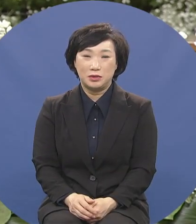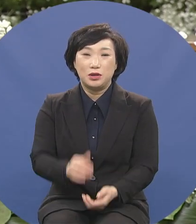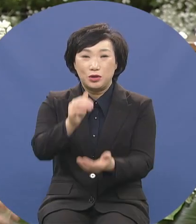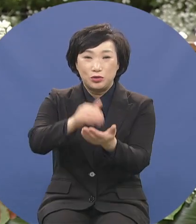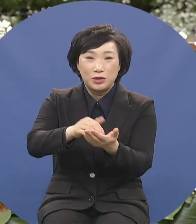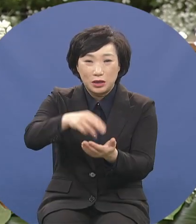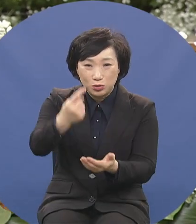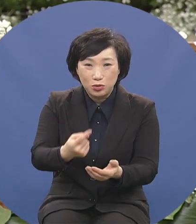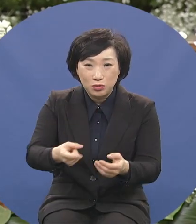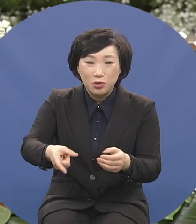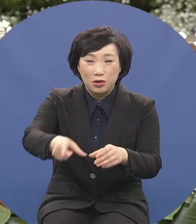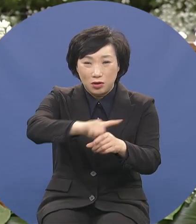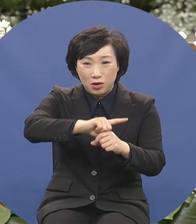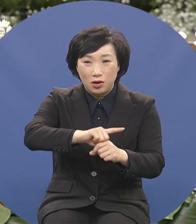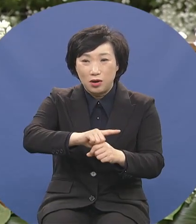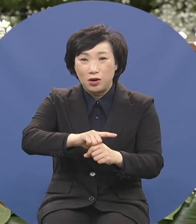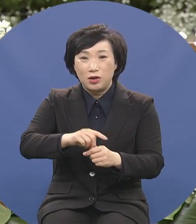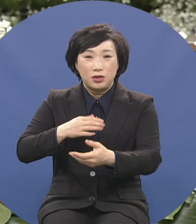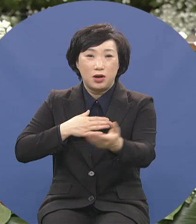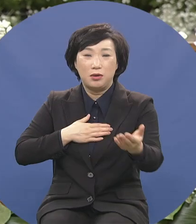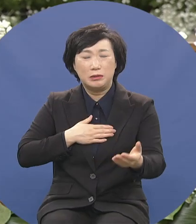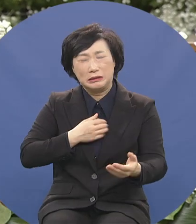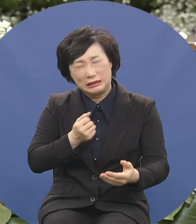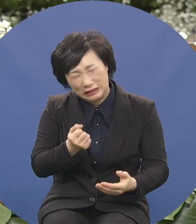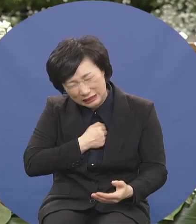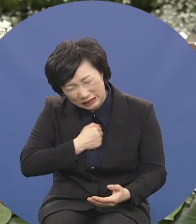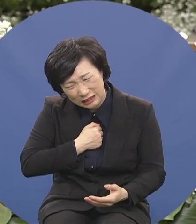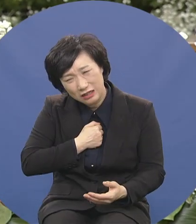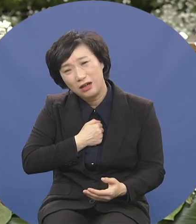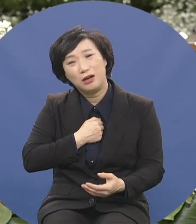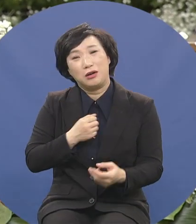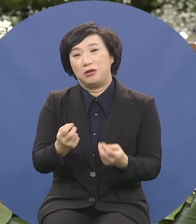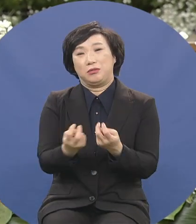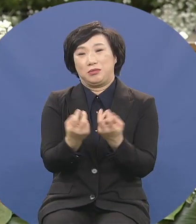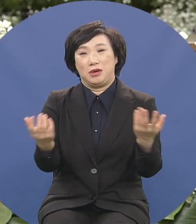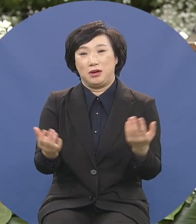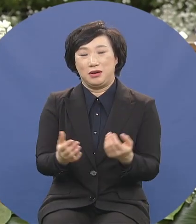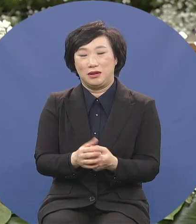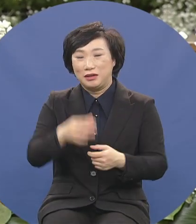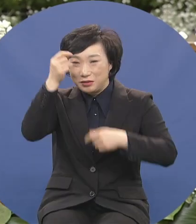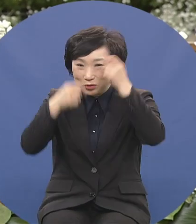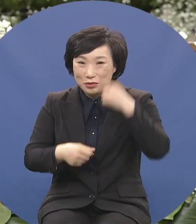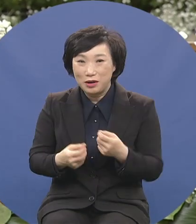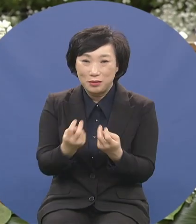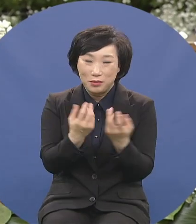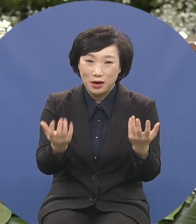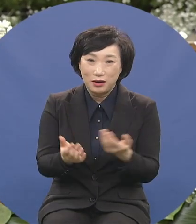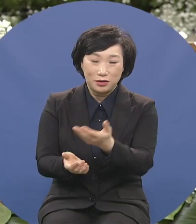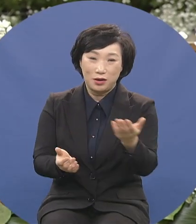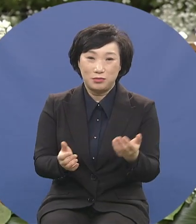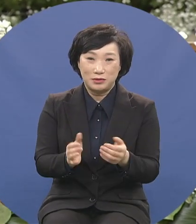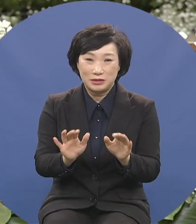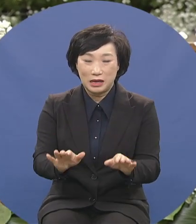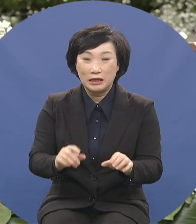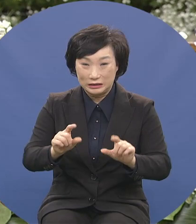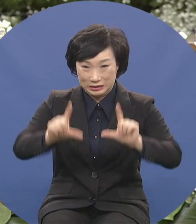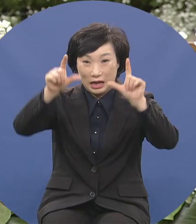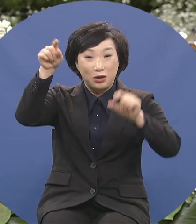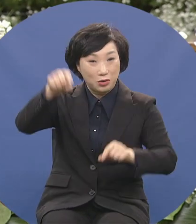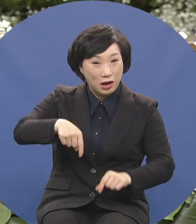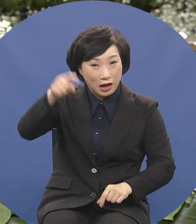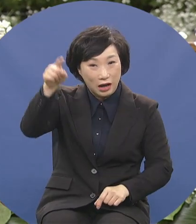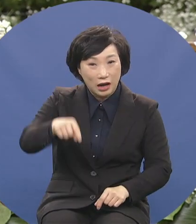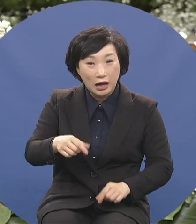후회해도 소용없는, 가슴 쳐도 소용이 없는, 통곡해도 소용이 없는 그날이 오기